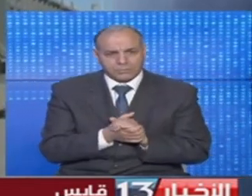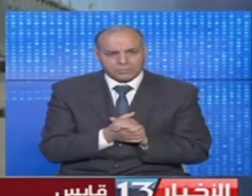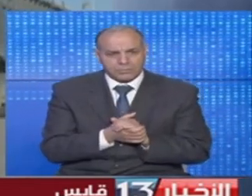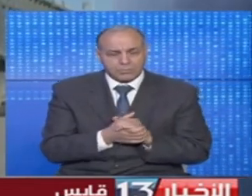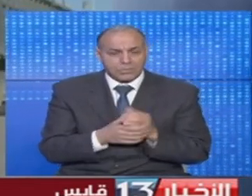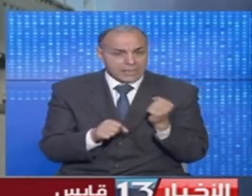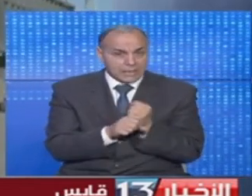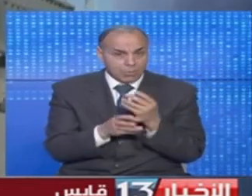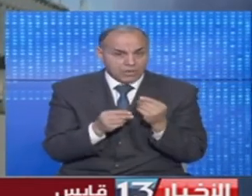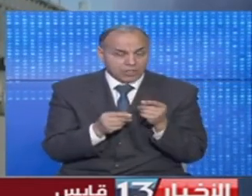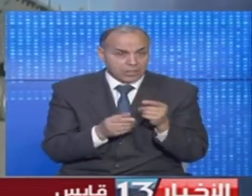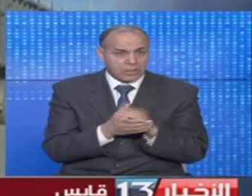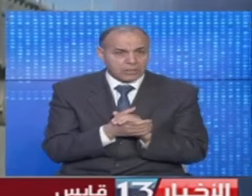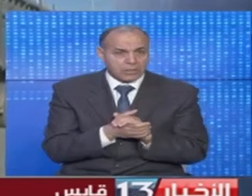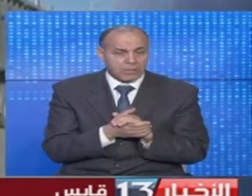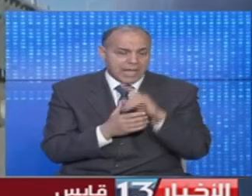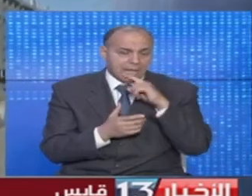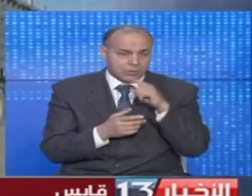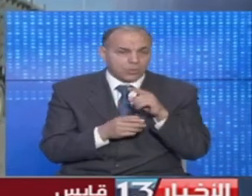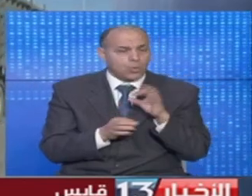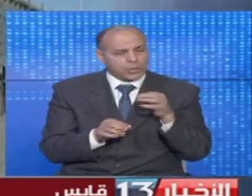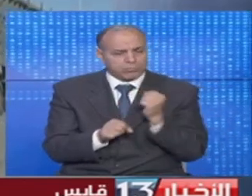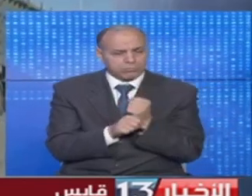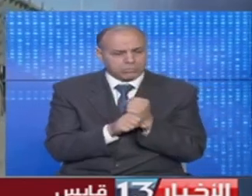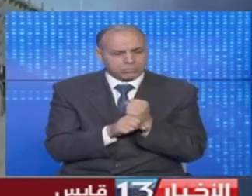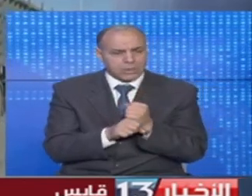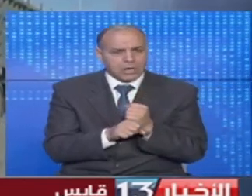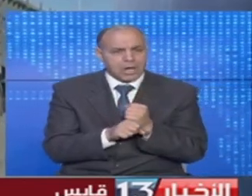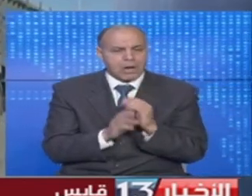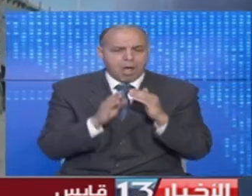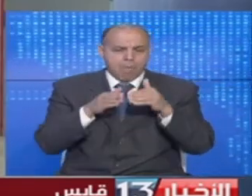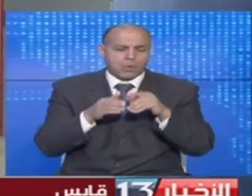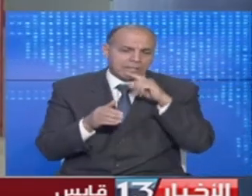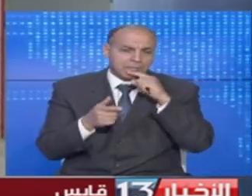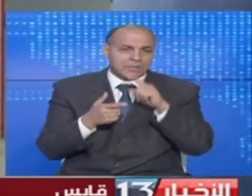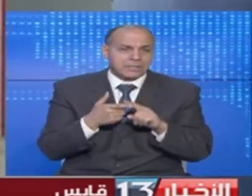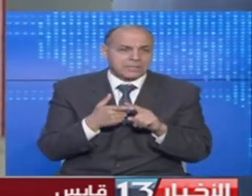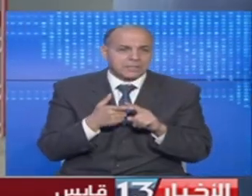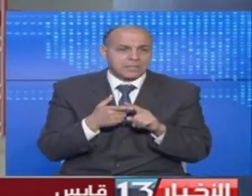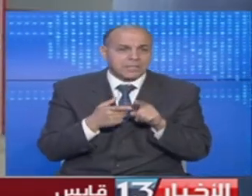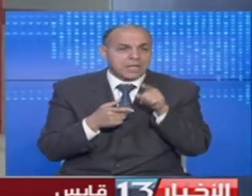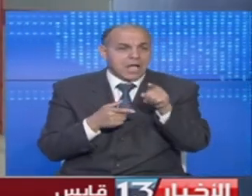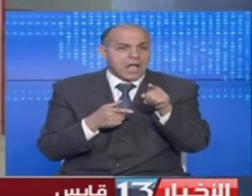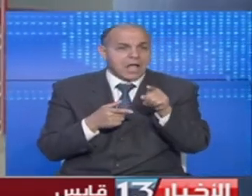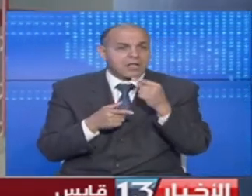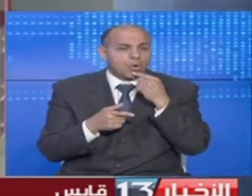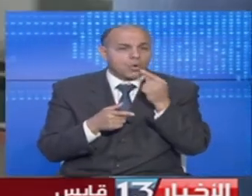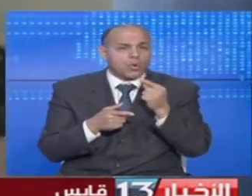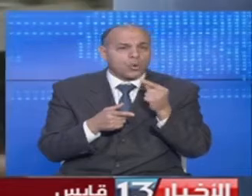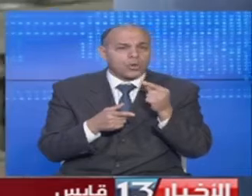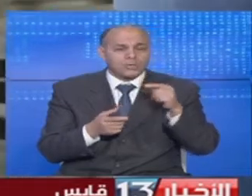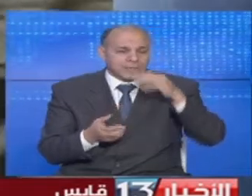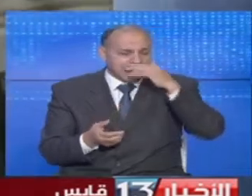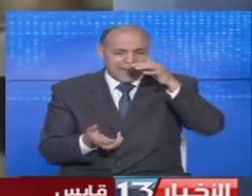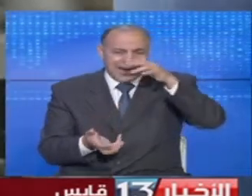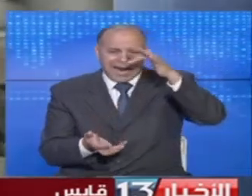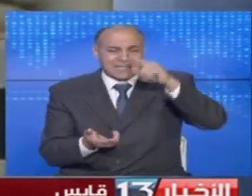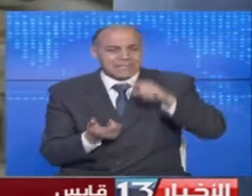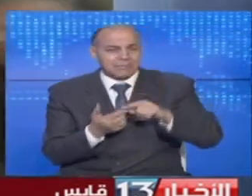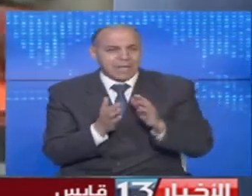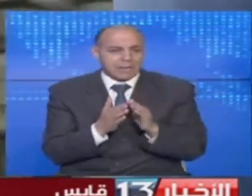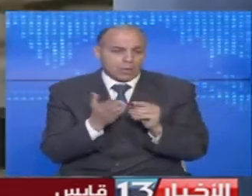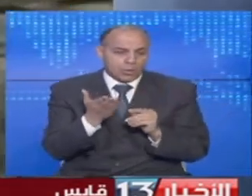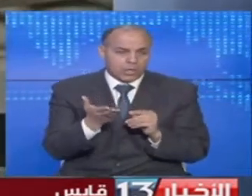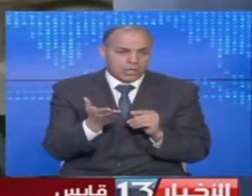تخدموا برشا انتم على الخط هذا مع مينا جابس؟ نخدموا برشا على البورت نتاع جابس. امام الوحدات الثلاث لتعبئه قوارير الغاز